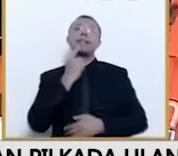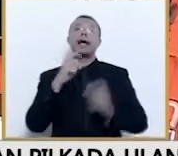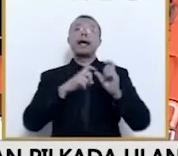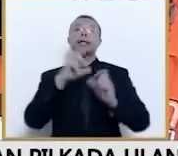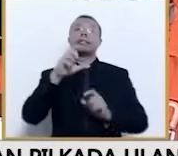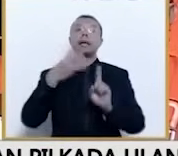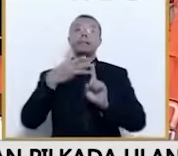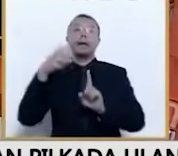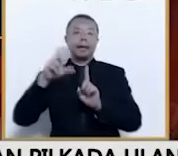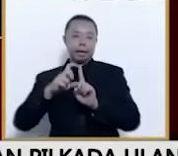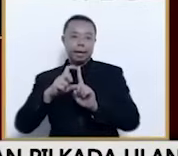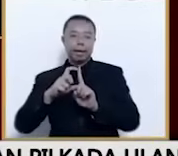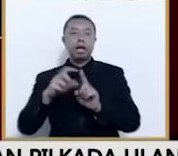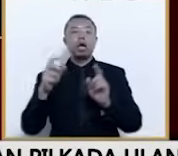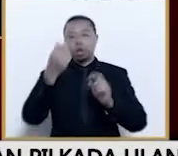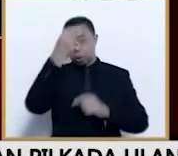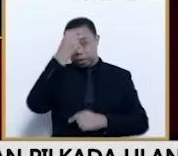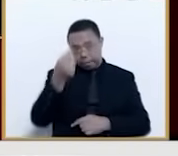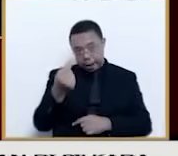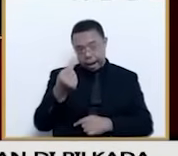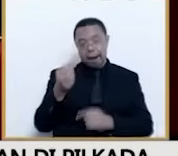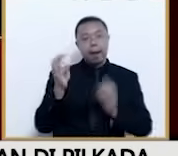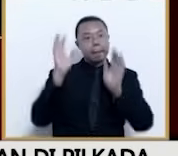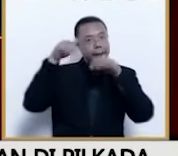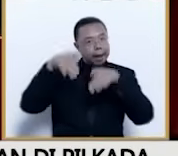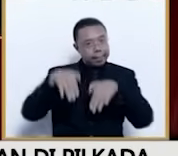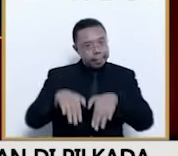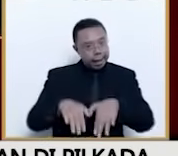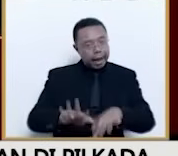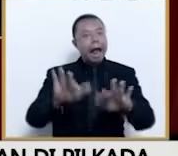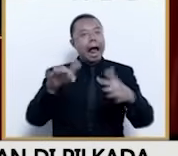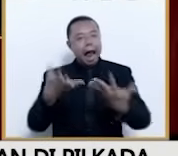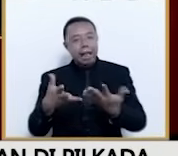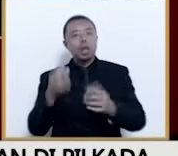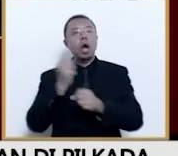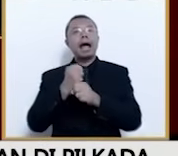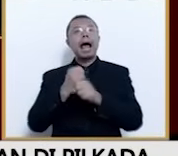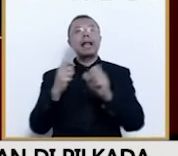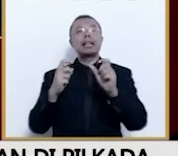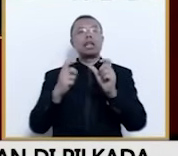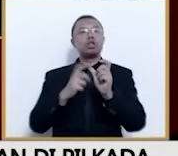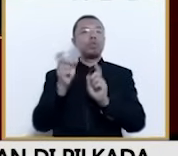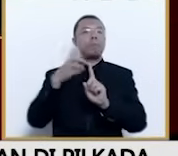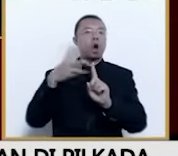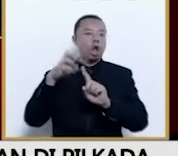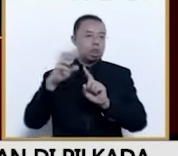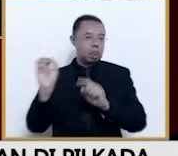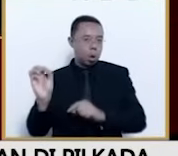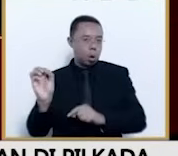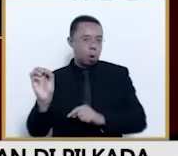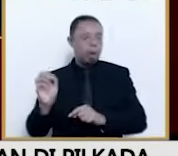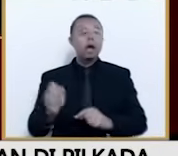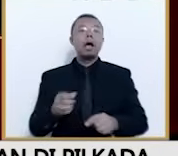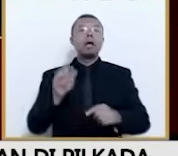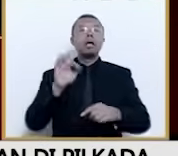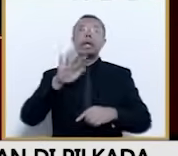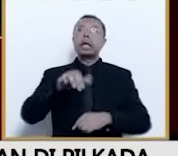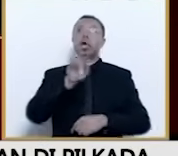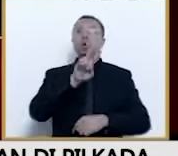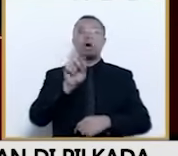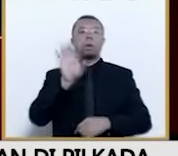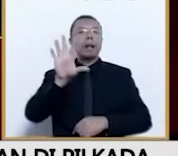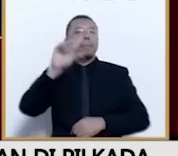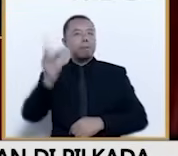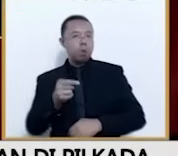SCBD, Sudirman, Menteng, atau Gatot Subroto saja. Selama hampir